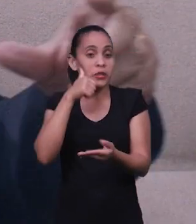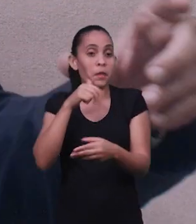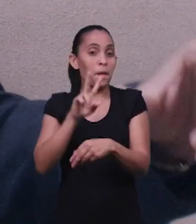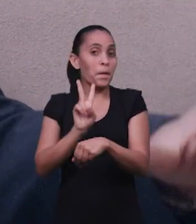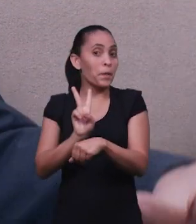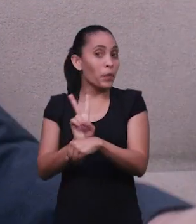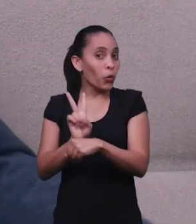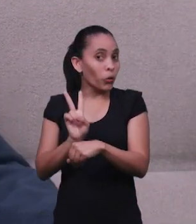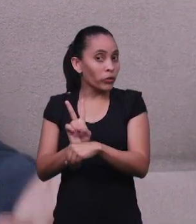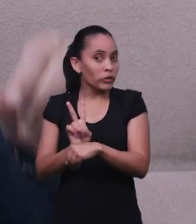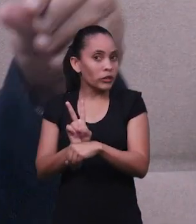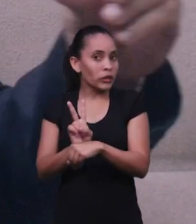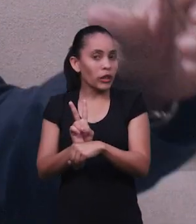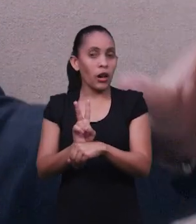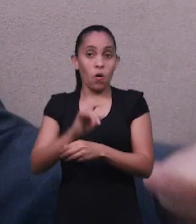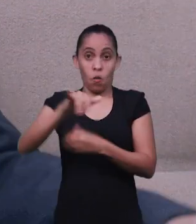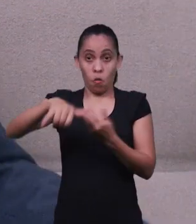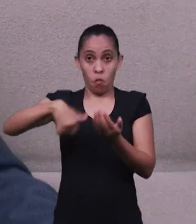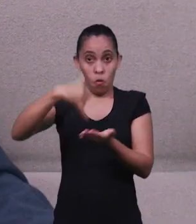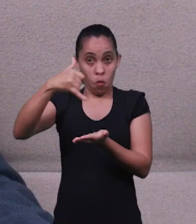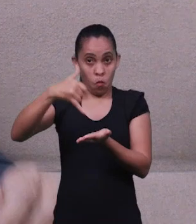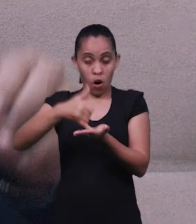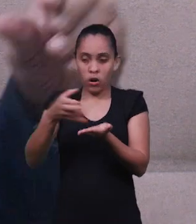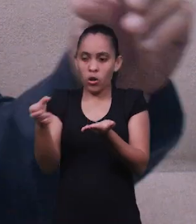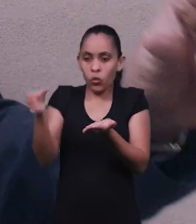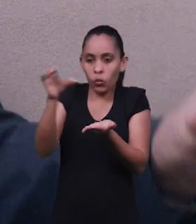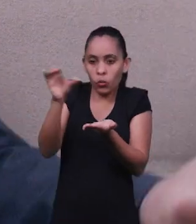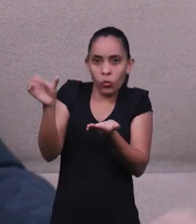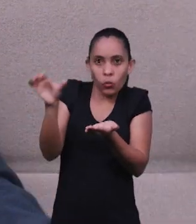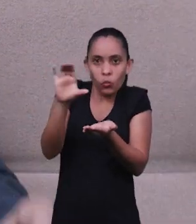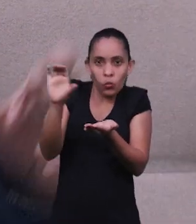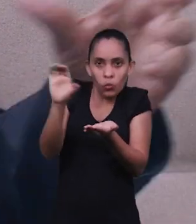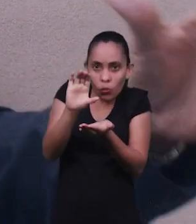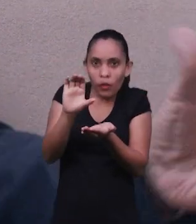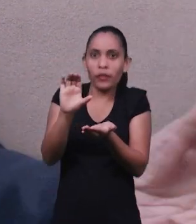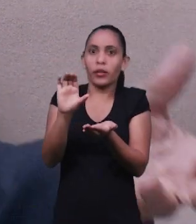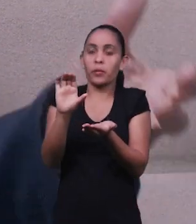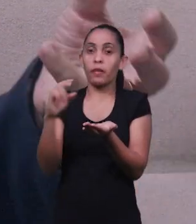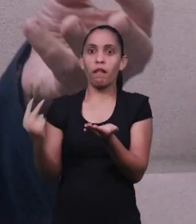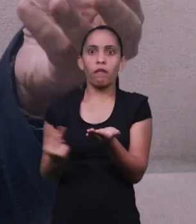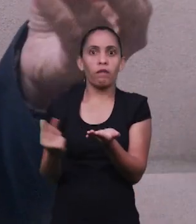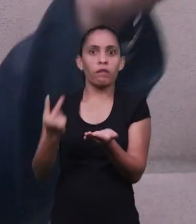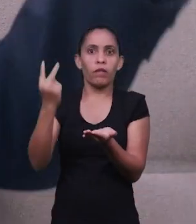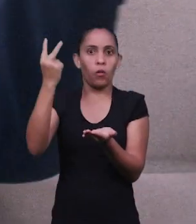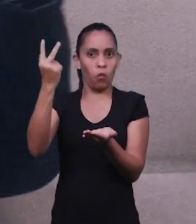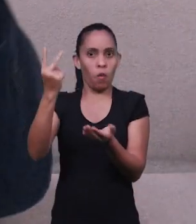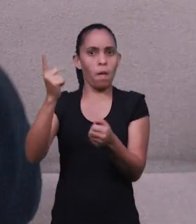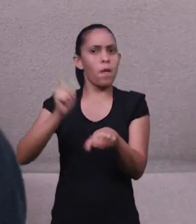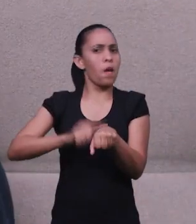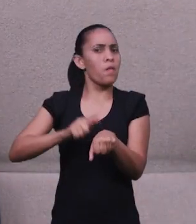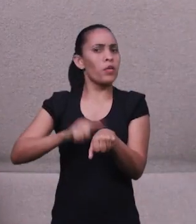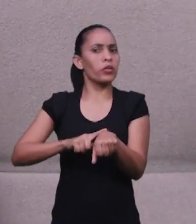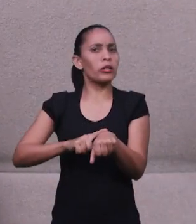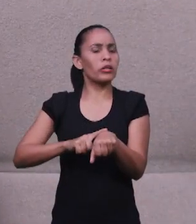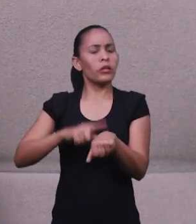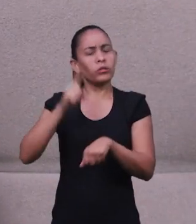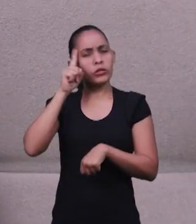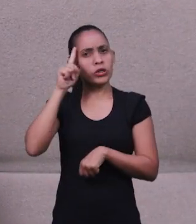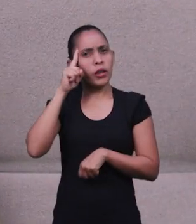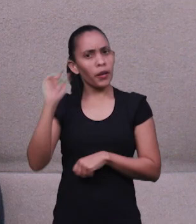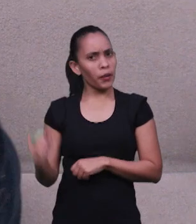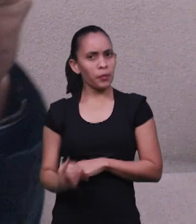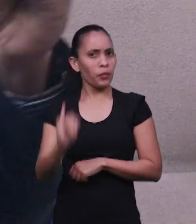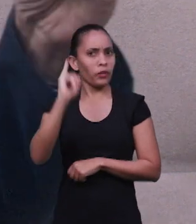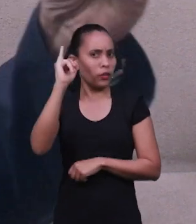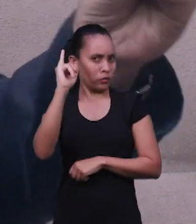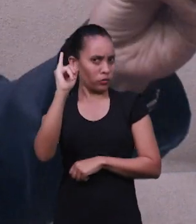des Hébreux, elles gardaient cela, parce que c'était cher, pour le jour le plus important de leur vie, vous savez, qui était le